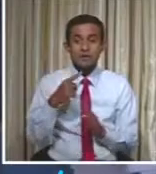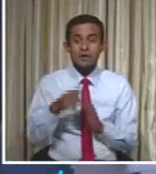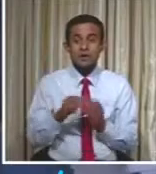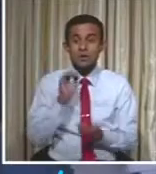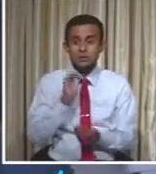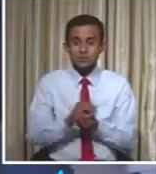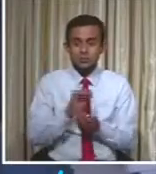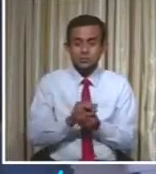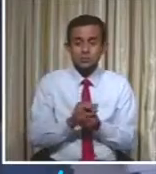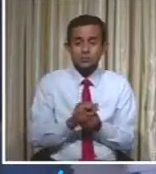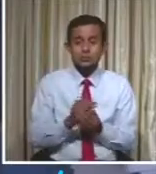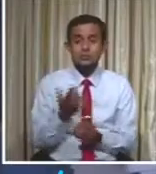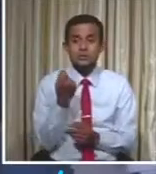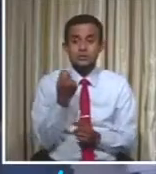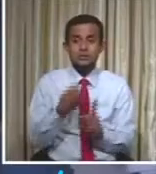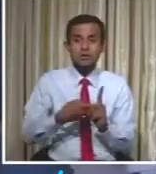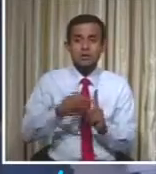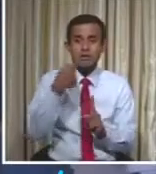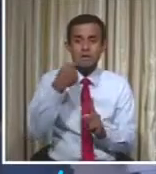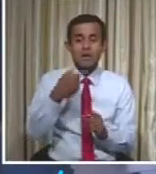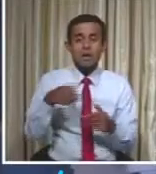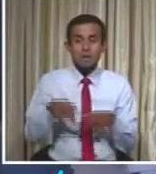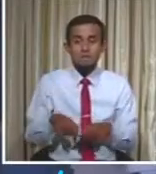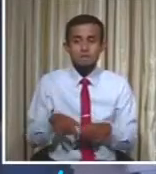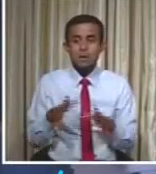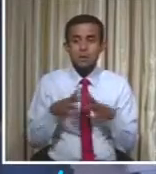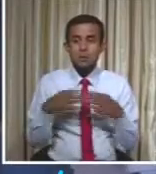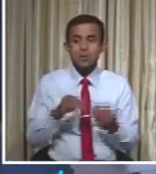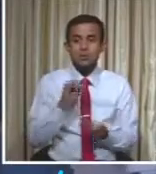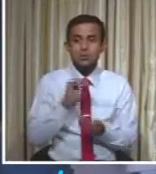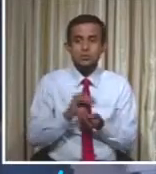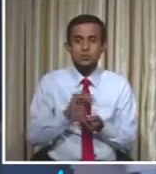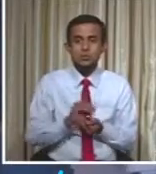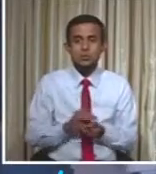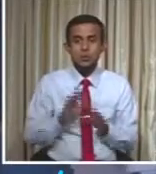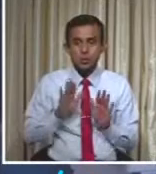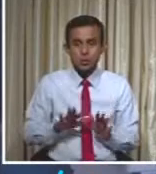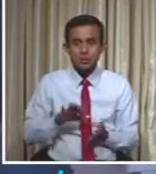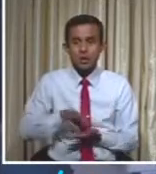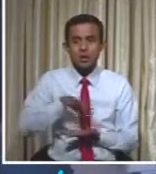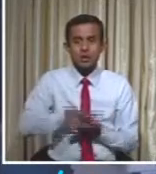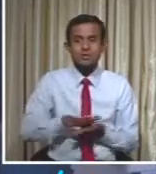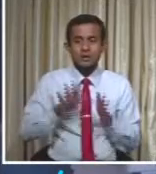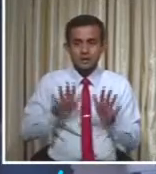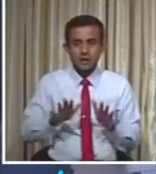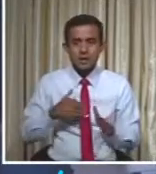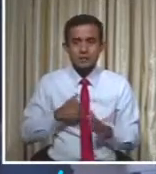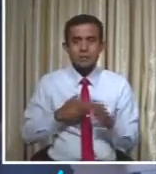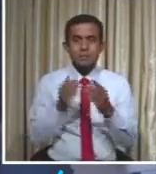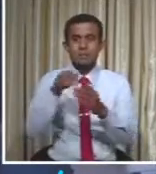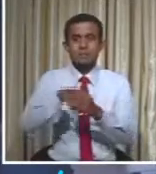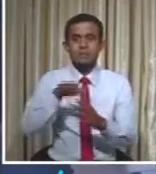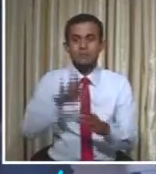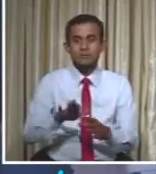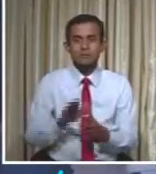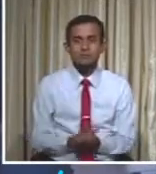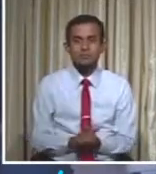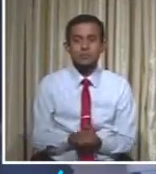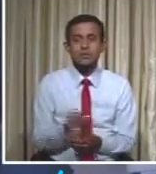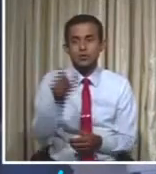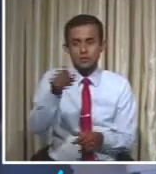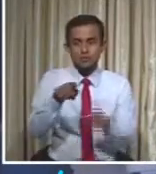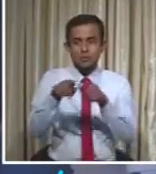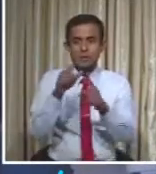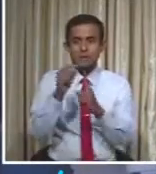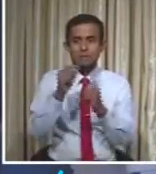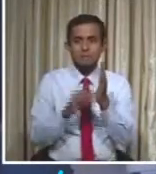සහ ජාතික ආර්ථිකය ගොඩනැගීමේදී මේ සම්පත් ආරක්ෂා කරගත යුතු කියන ස්ථාවර ඉඳලා තමයි අපේ මැදිහත් වීම තියෙන්නේ. ඔය වගේම